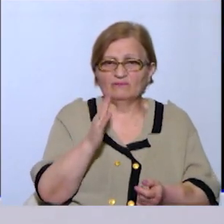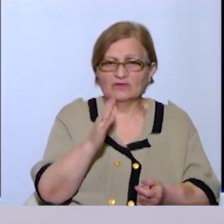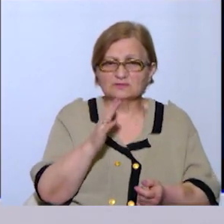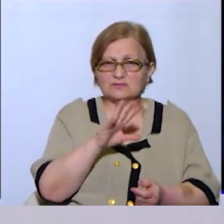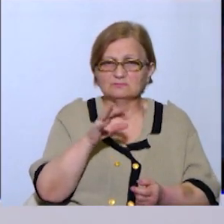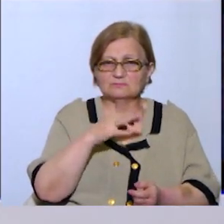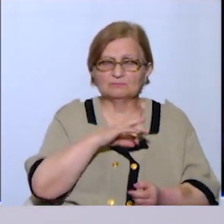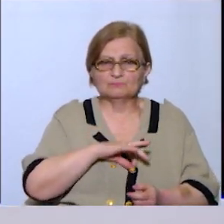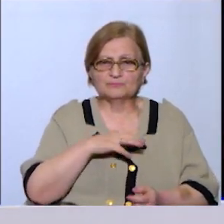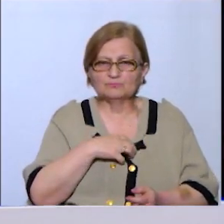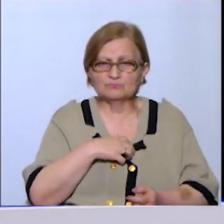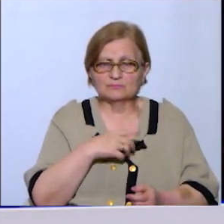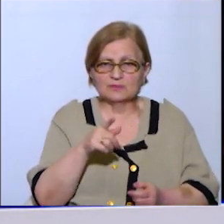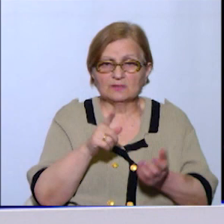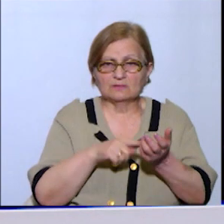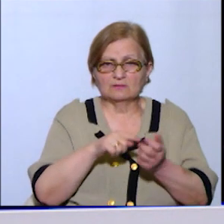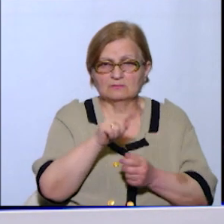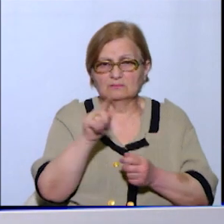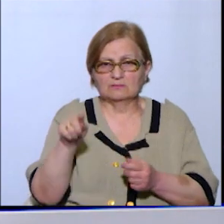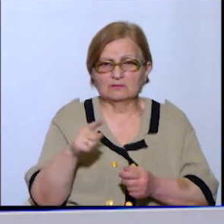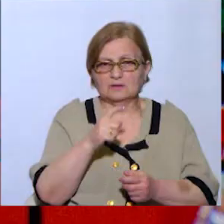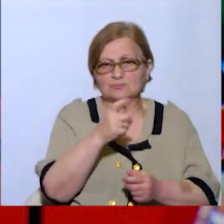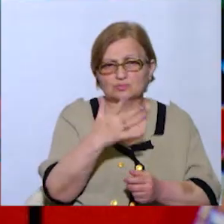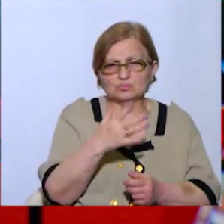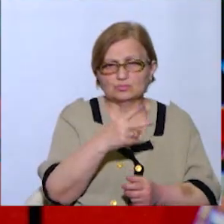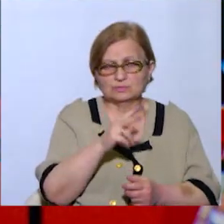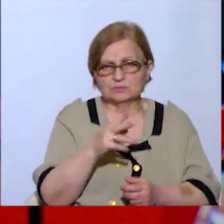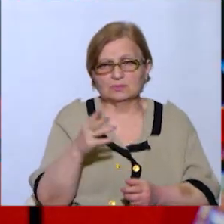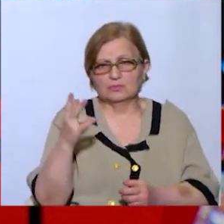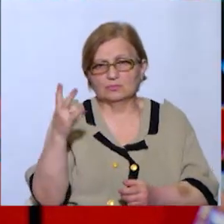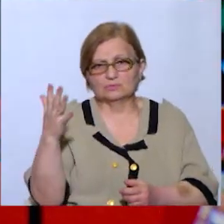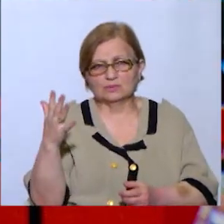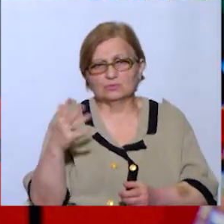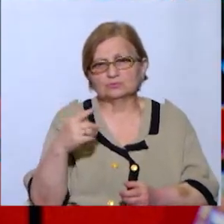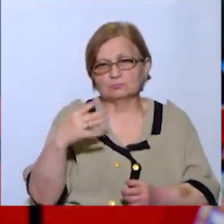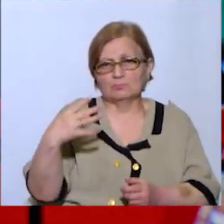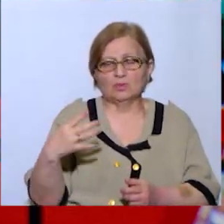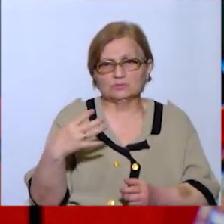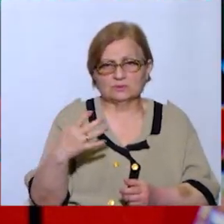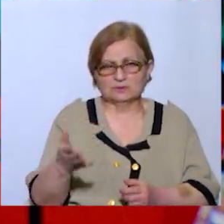მნიშვნელობათა სიმრავლეც არის ეს 105 22-დან 35 მეოთხედამდე.